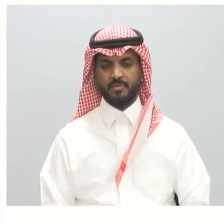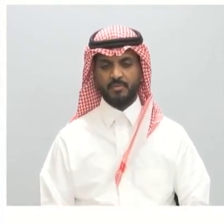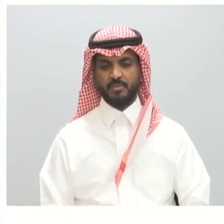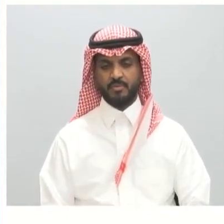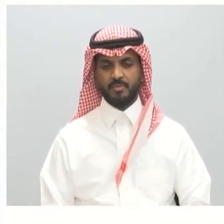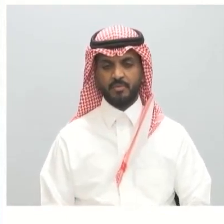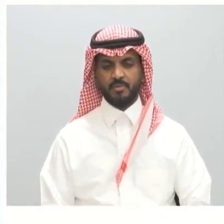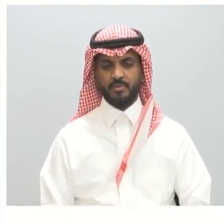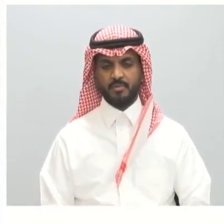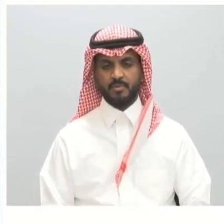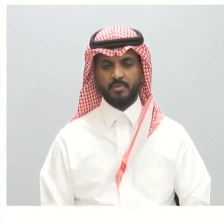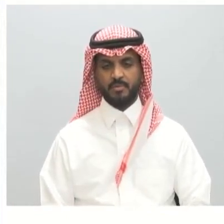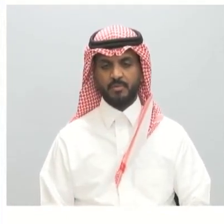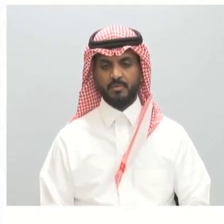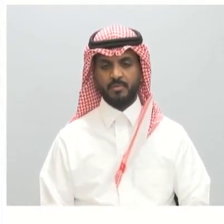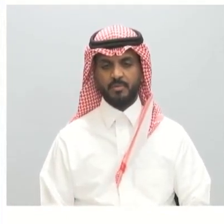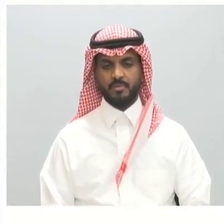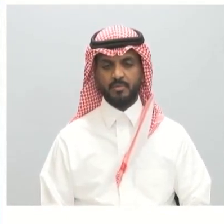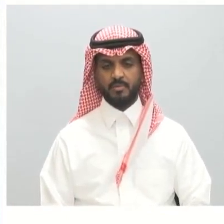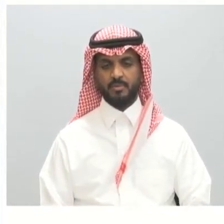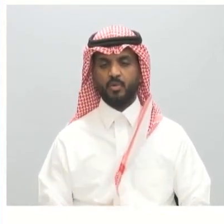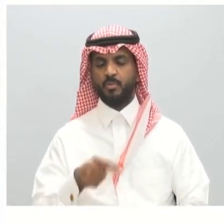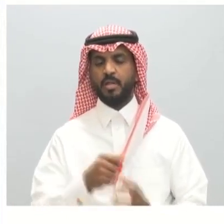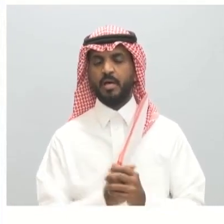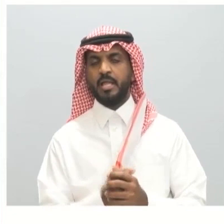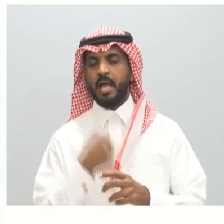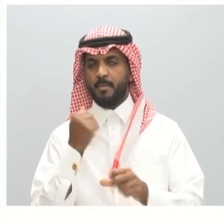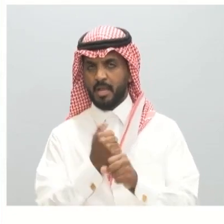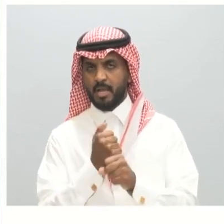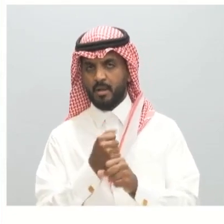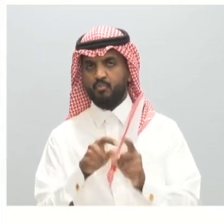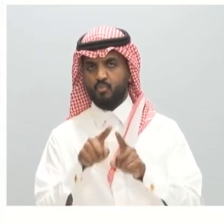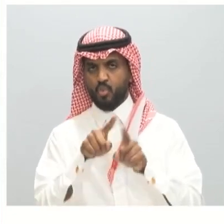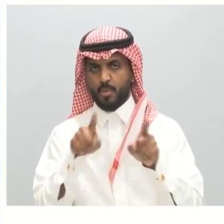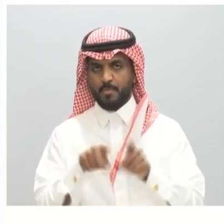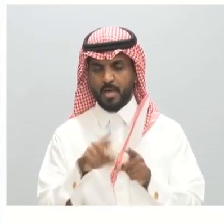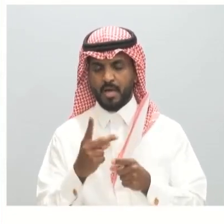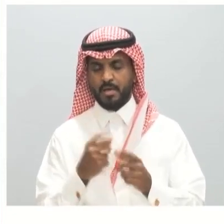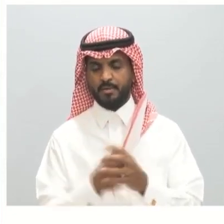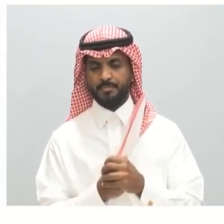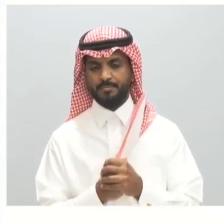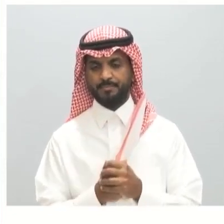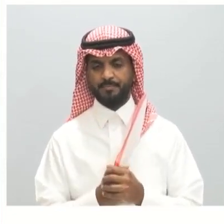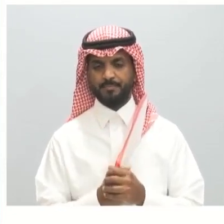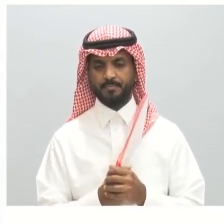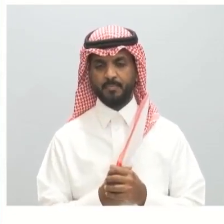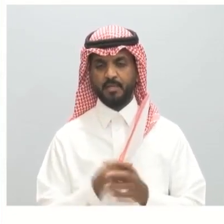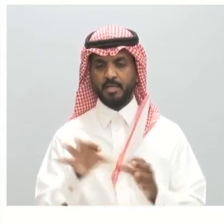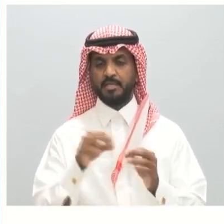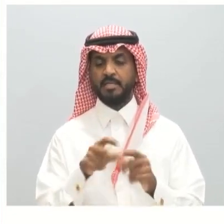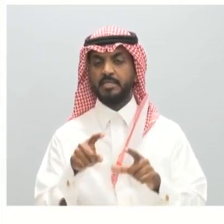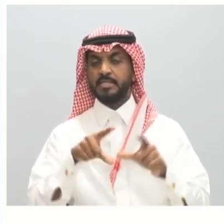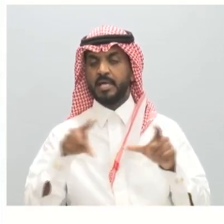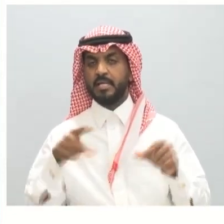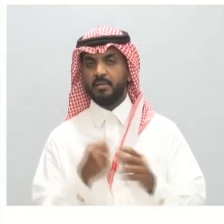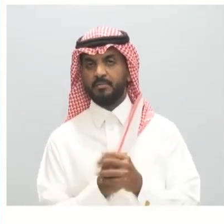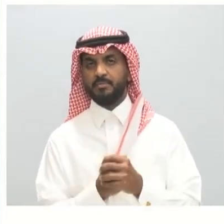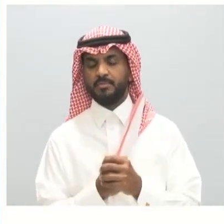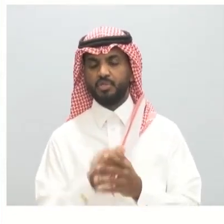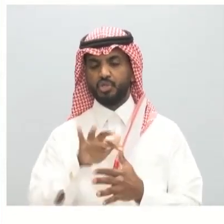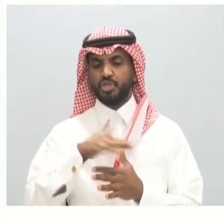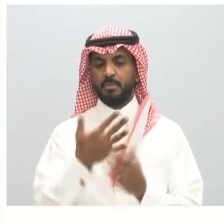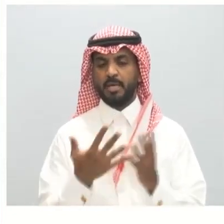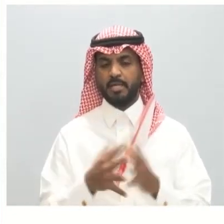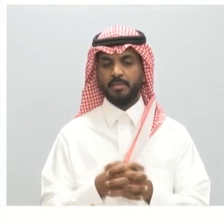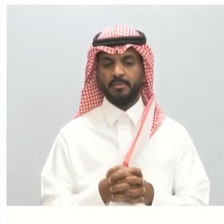درجه نقوم الان بانشاء مربع اخر مثال انشاء مربع اخر اختر ساحه لعب